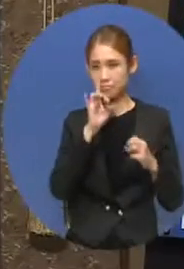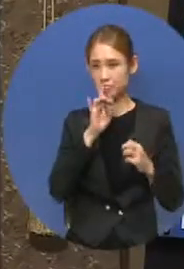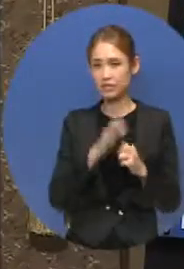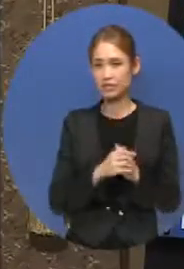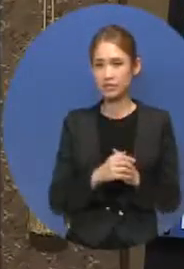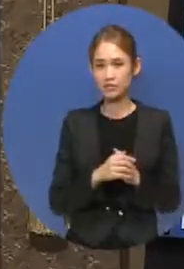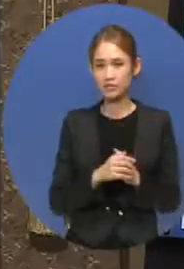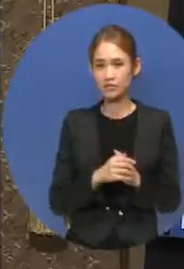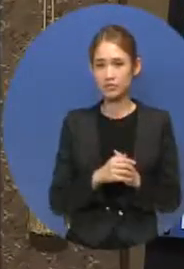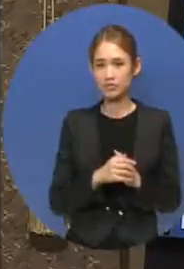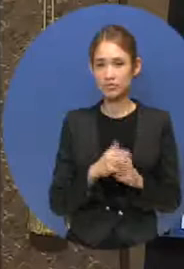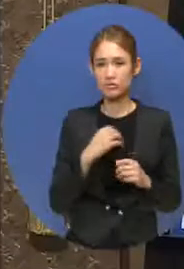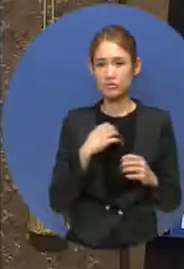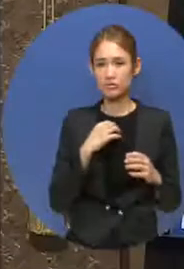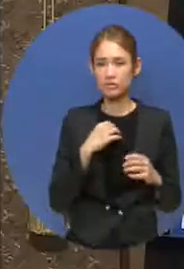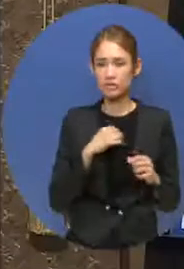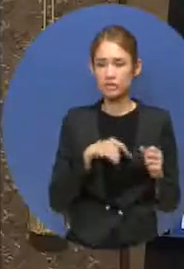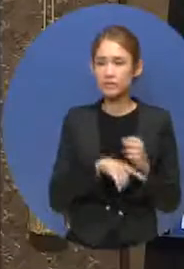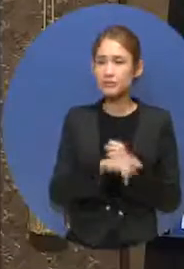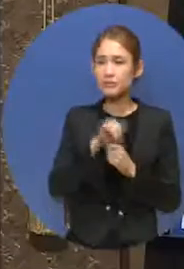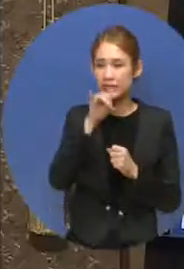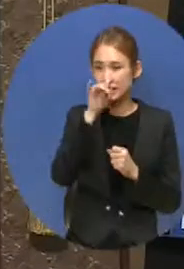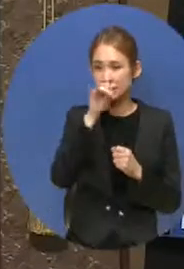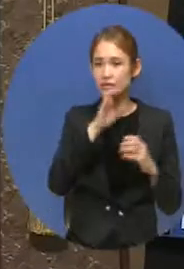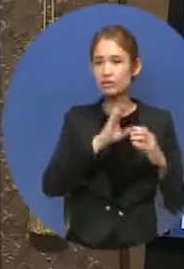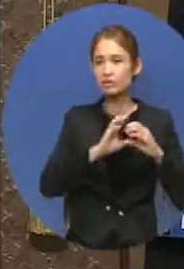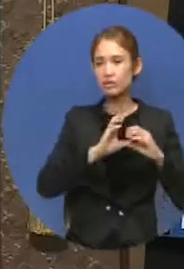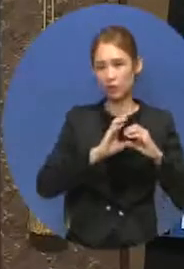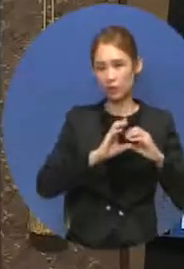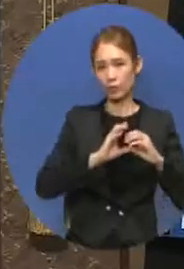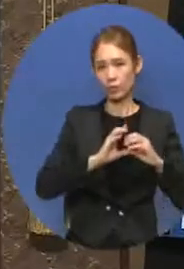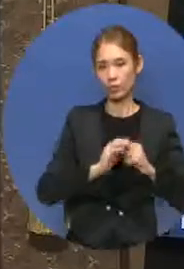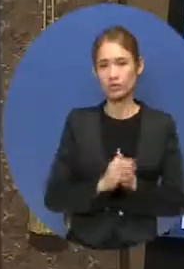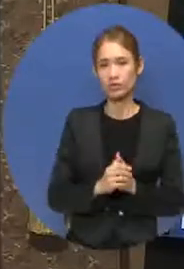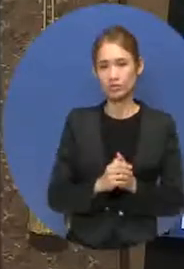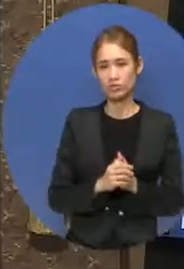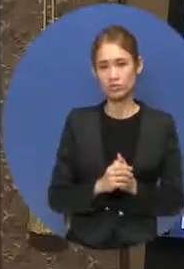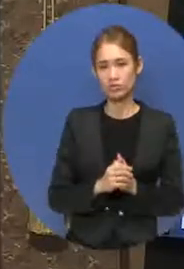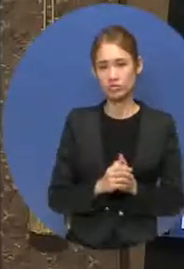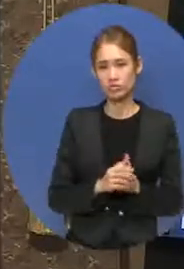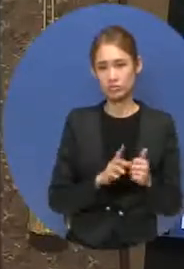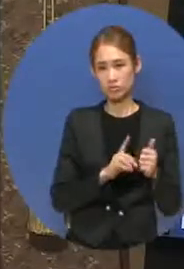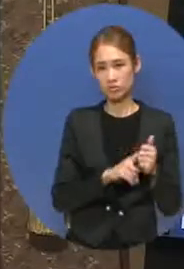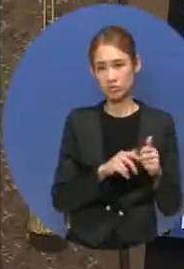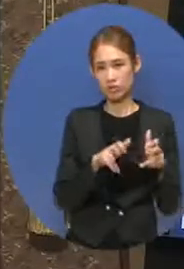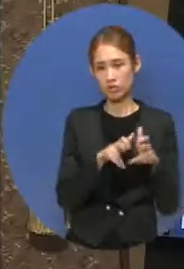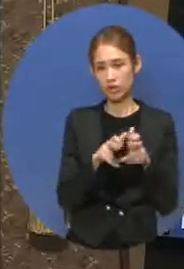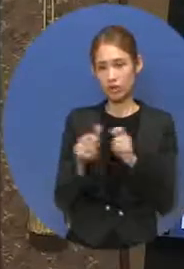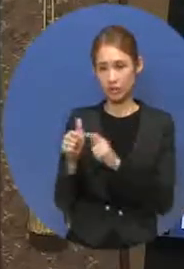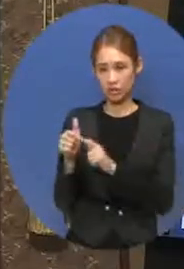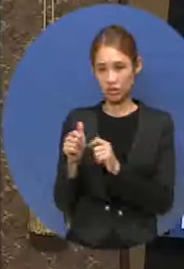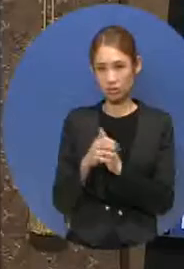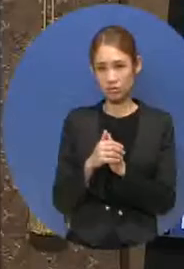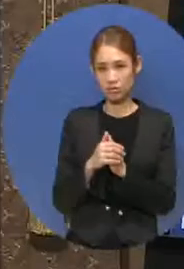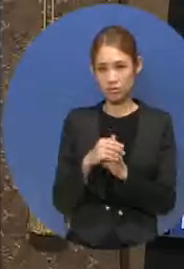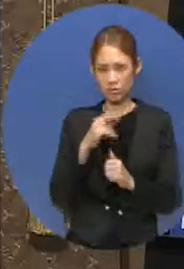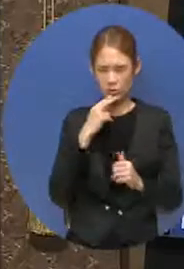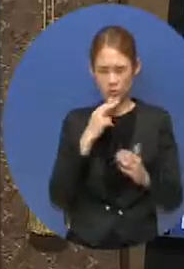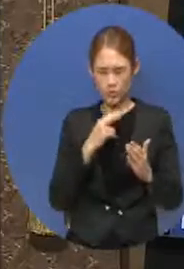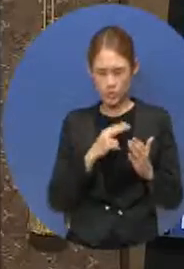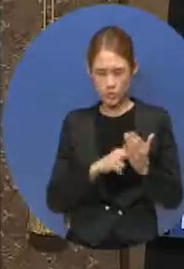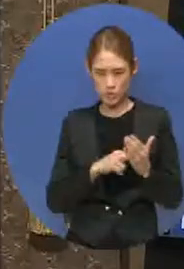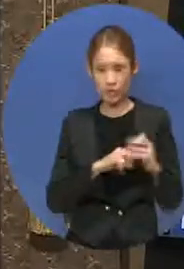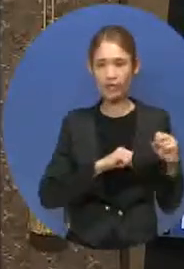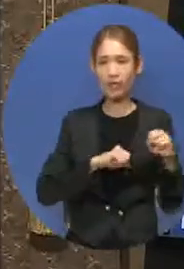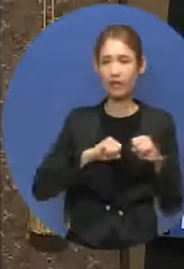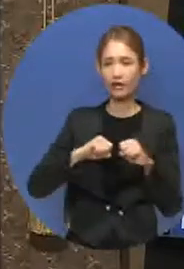나도 의미 있는 의사소통이 하나의 도구이기 때문에 네. 그 사람도 장애 당사자도 뭔가 도전하는 행동인